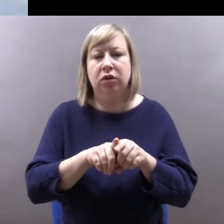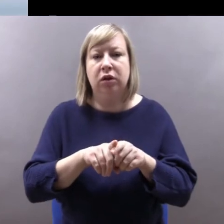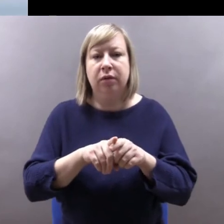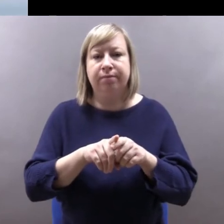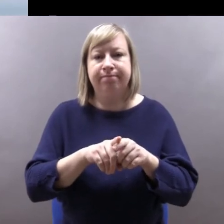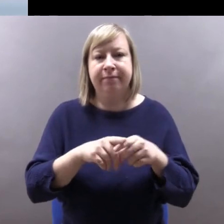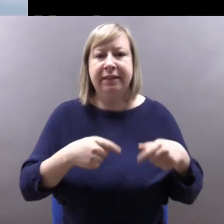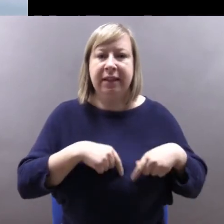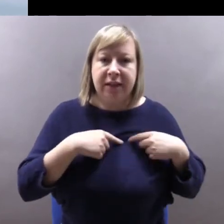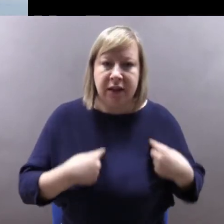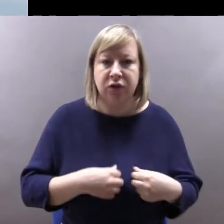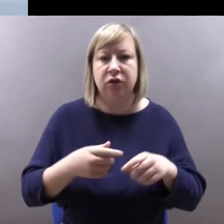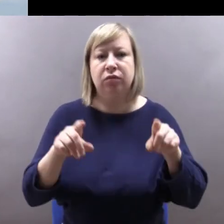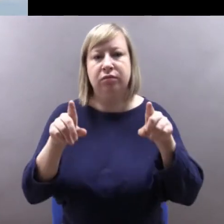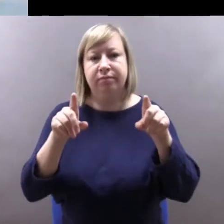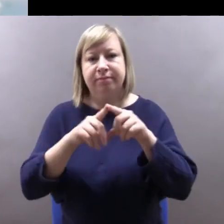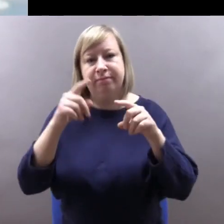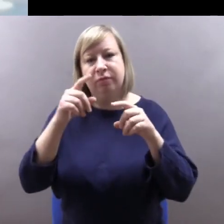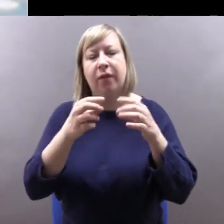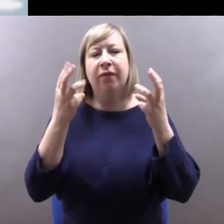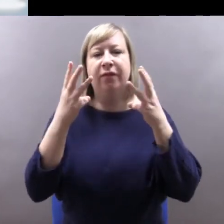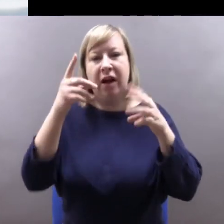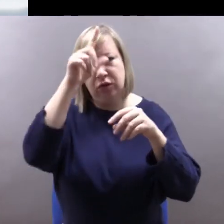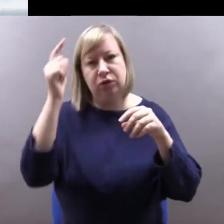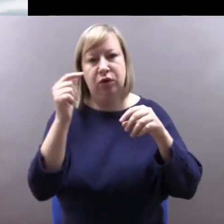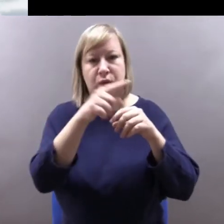szkolenie pracowników, wszystkich, bo